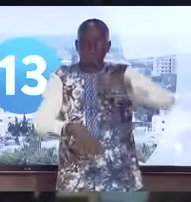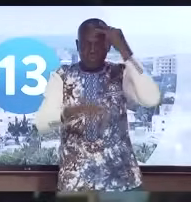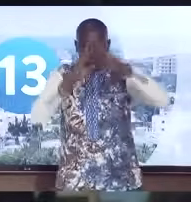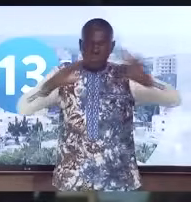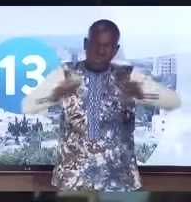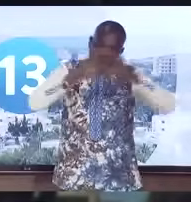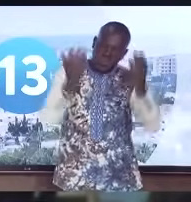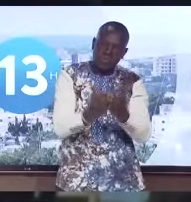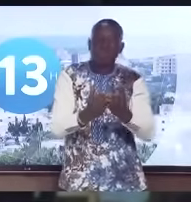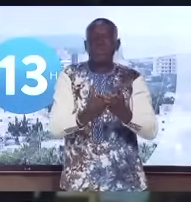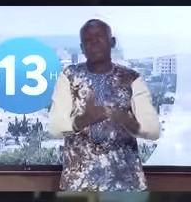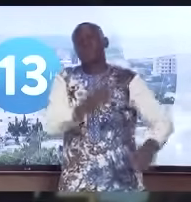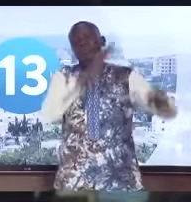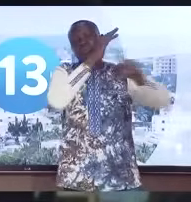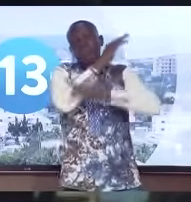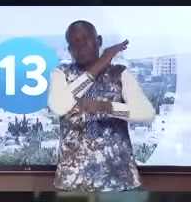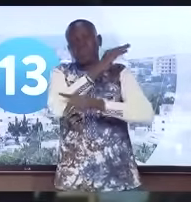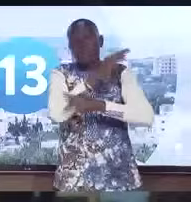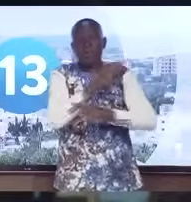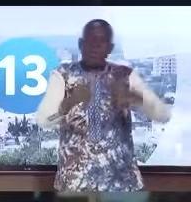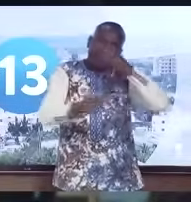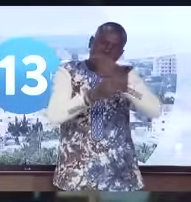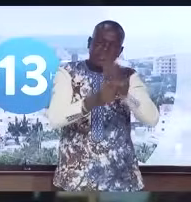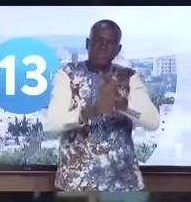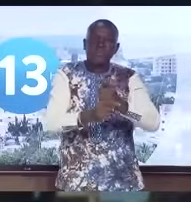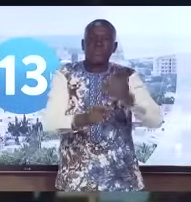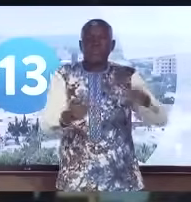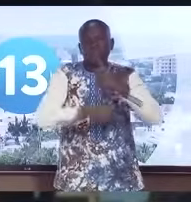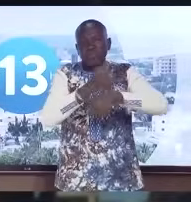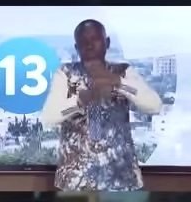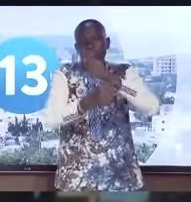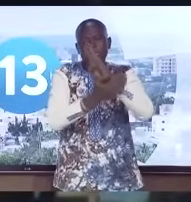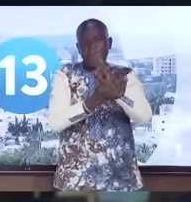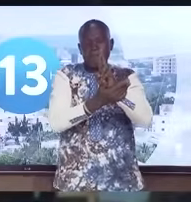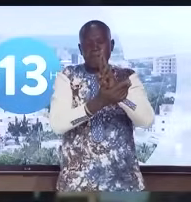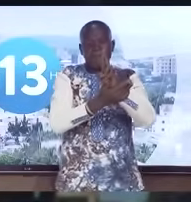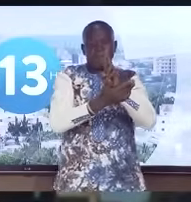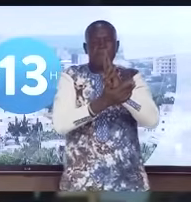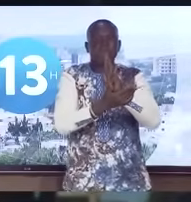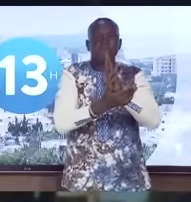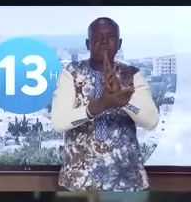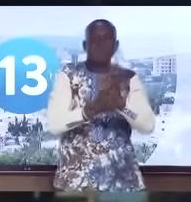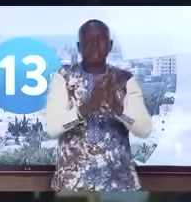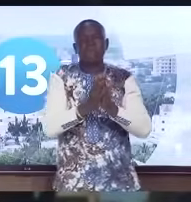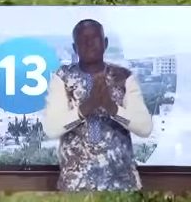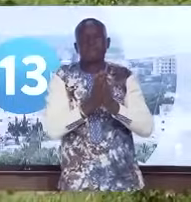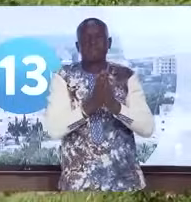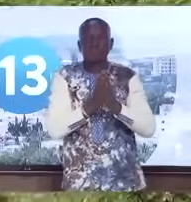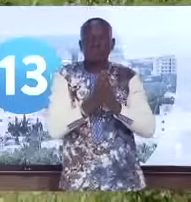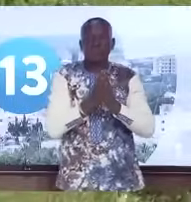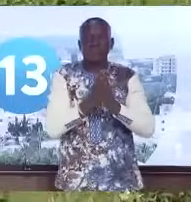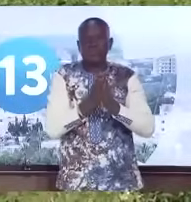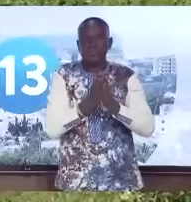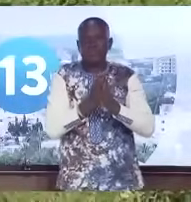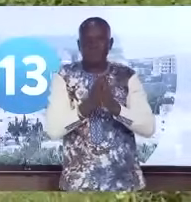commune rurale de Komissiri qui a abrité l'activité cette année. Le point de Rasmani Zundi et Pinidi Yanou.